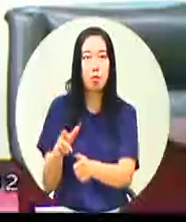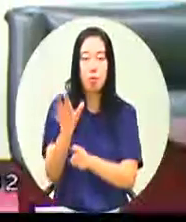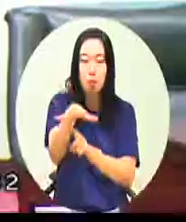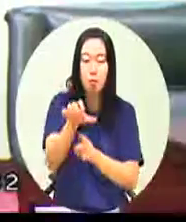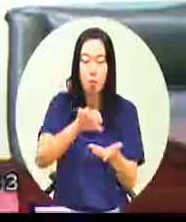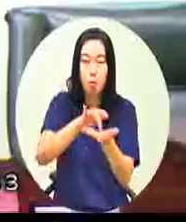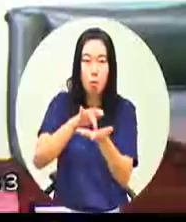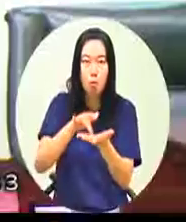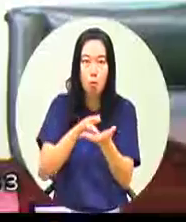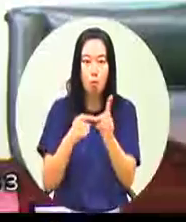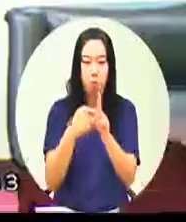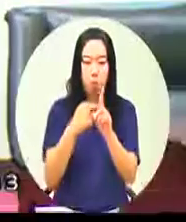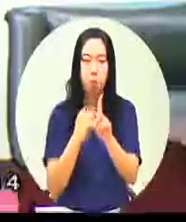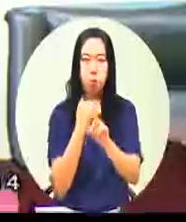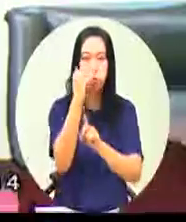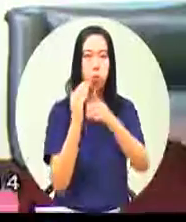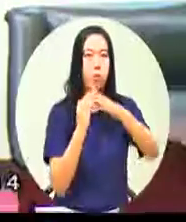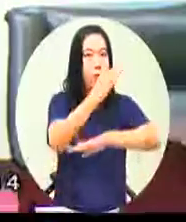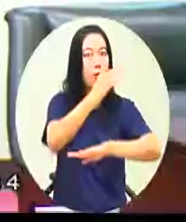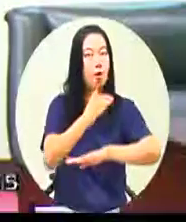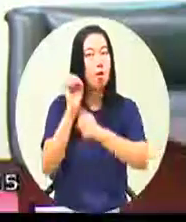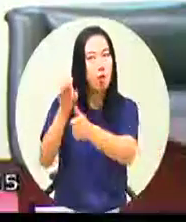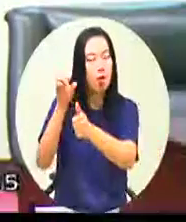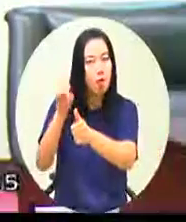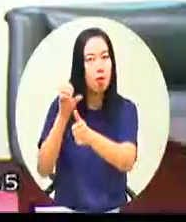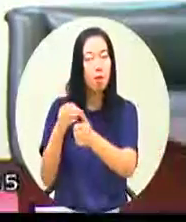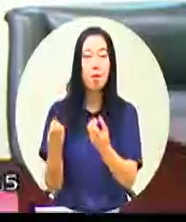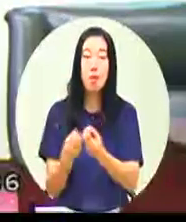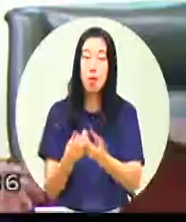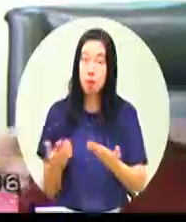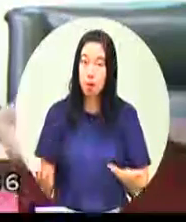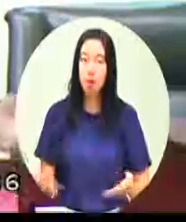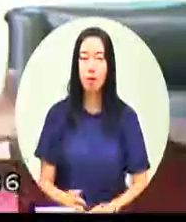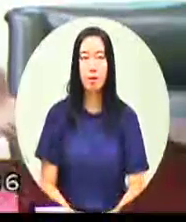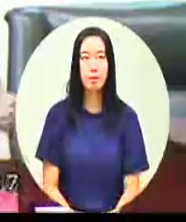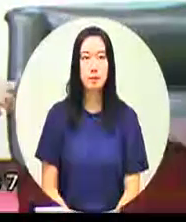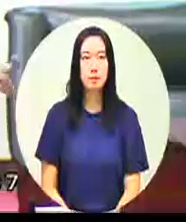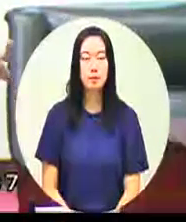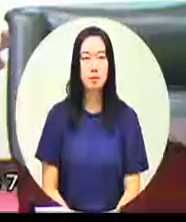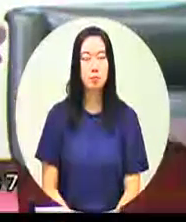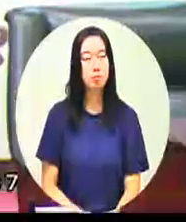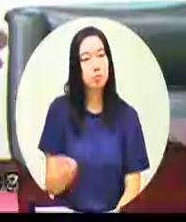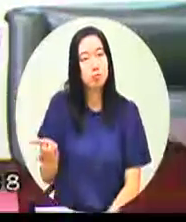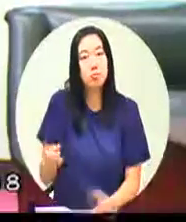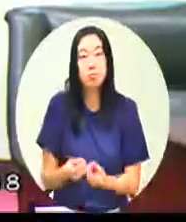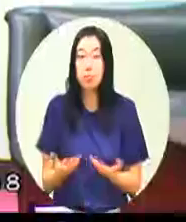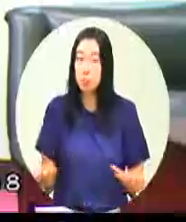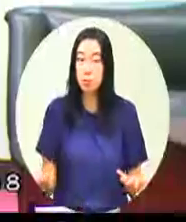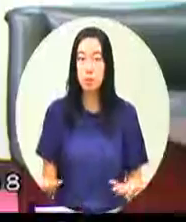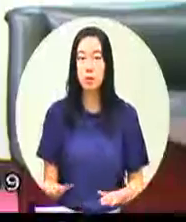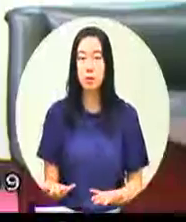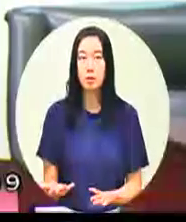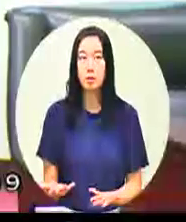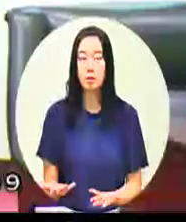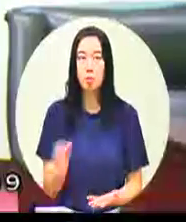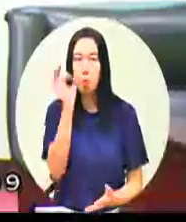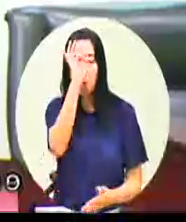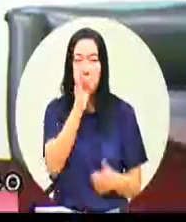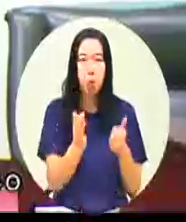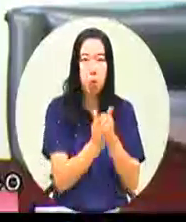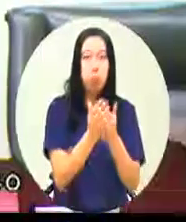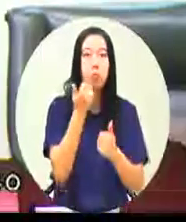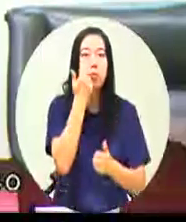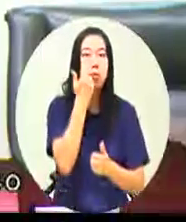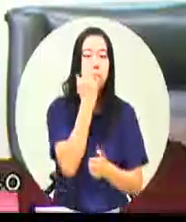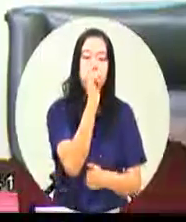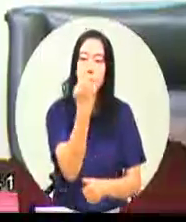分有超标，要怎样怎样？阿弟啊，你叫这菜贩啊，要用哪一种方式去找出这个菜